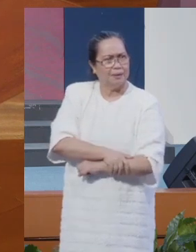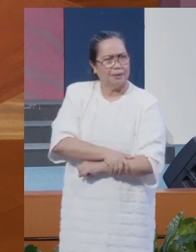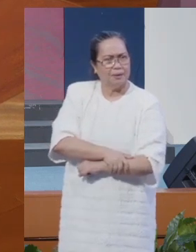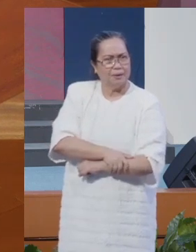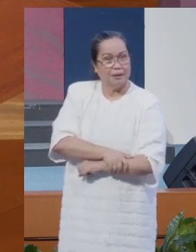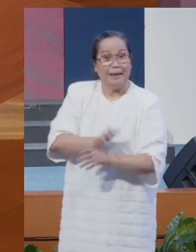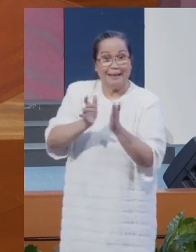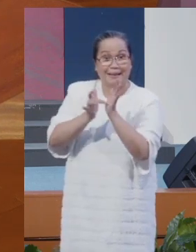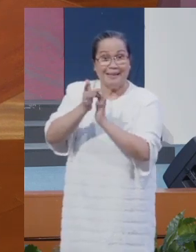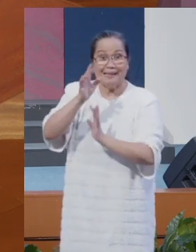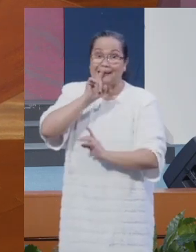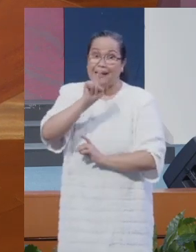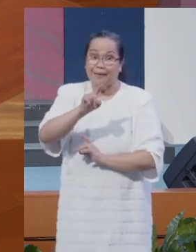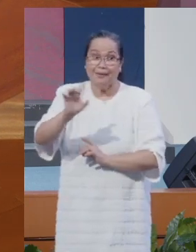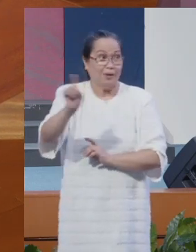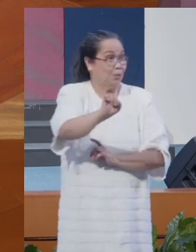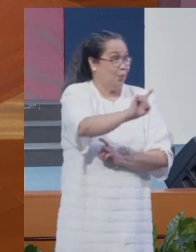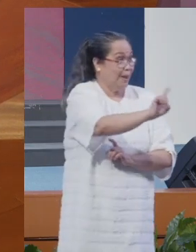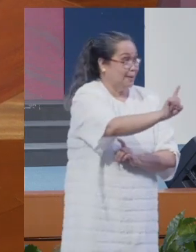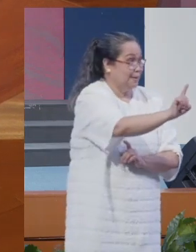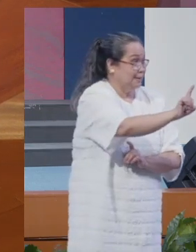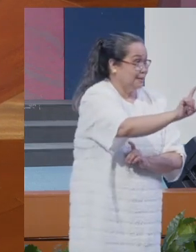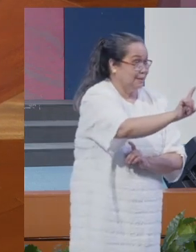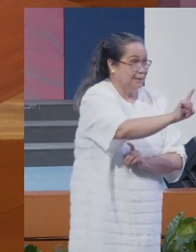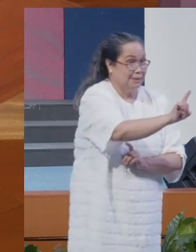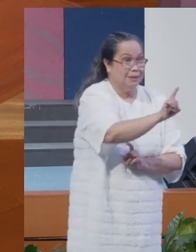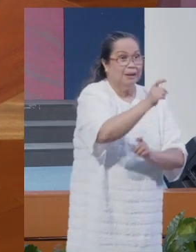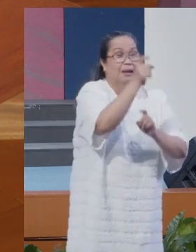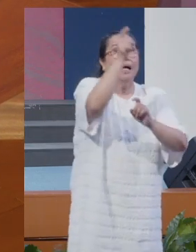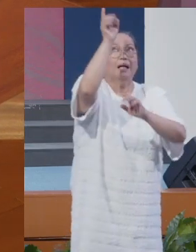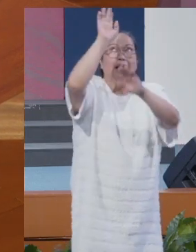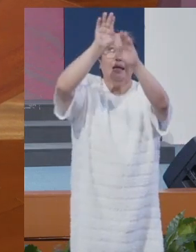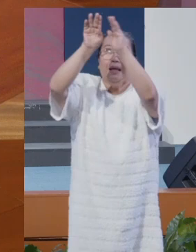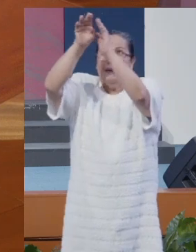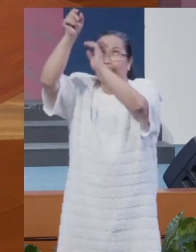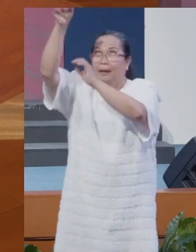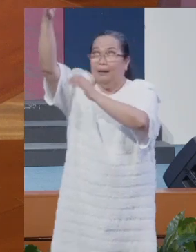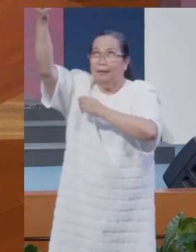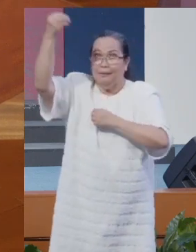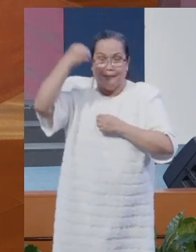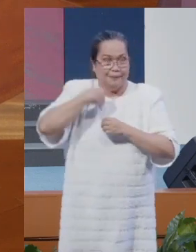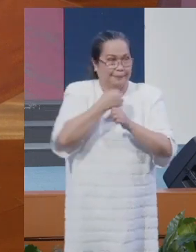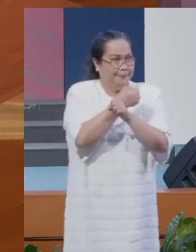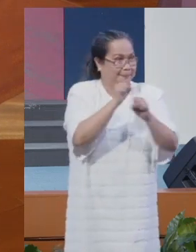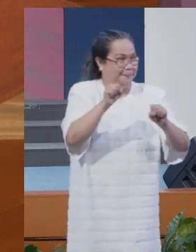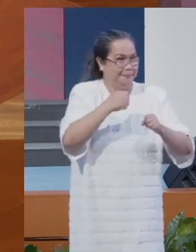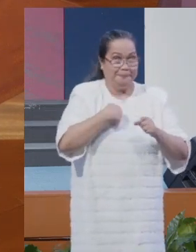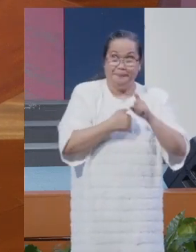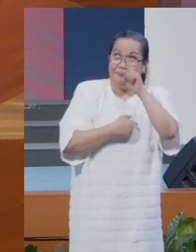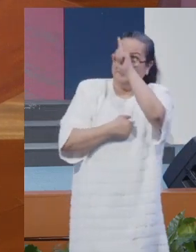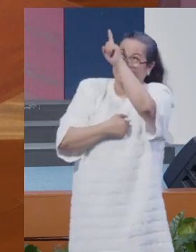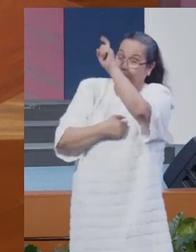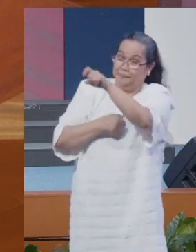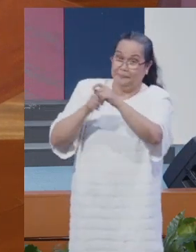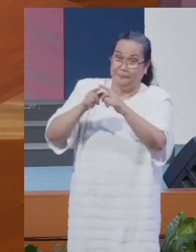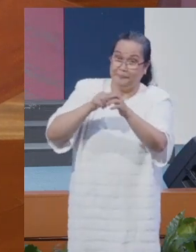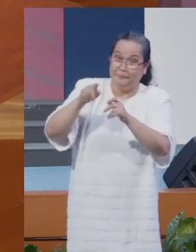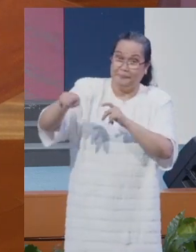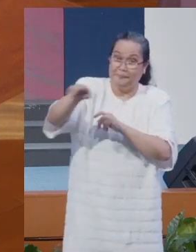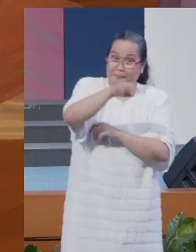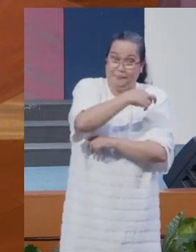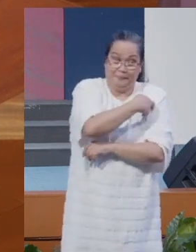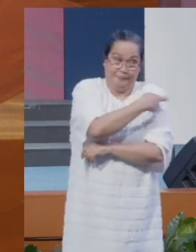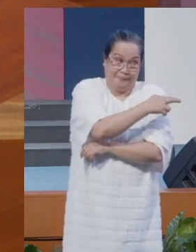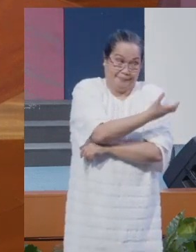sinagot si Jesus. Ang sagot mula sa makalangit na tagapagligtas na mula sa Diyos. So merong tanong mula sa makataong relihiyon na gawa